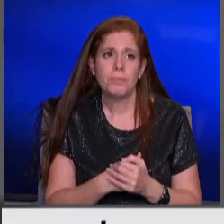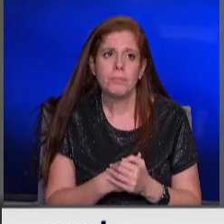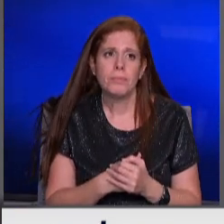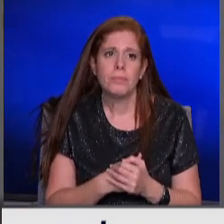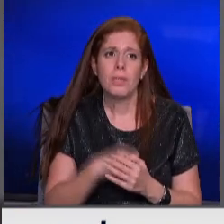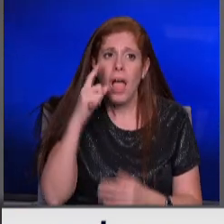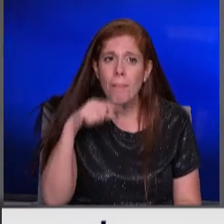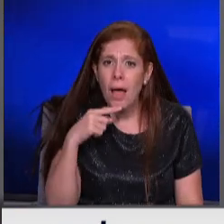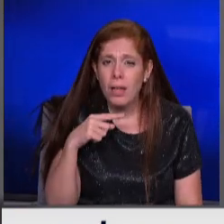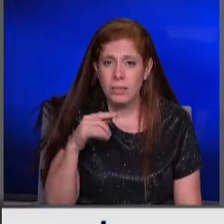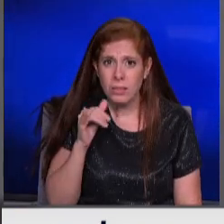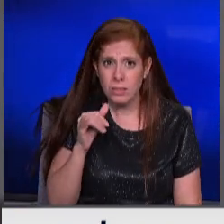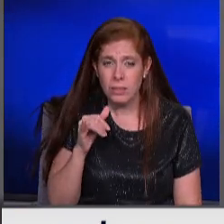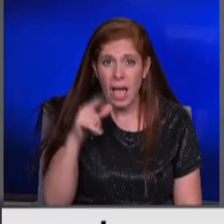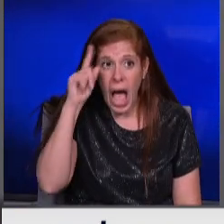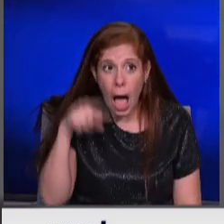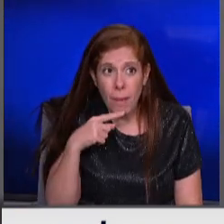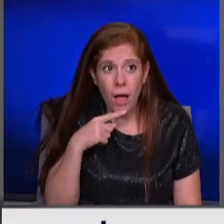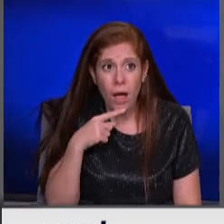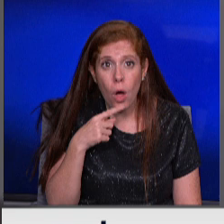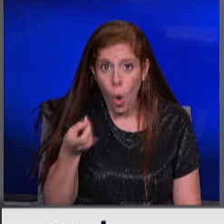אבא! אבא! הוא מת?